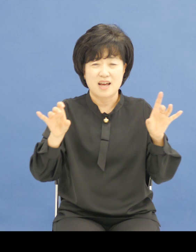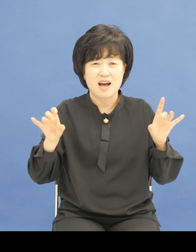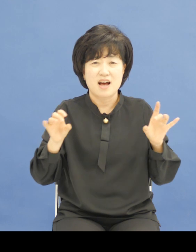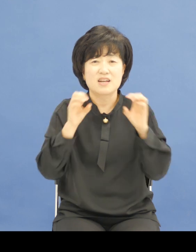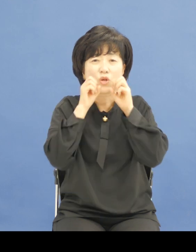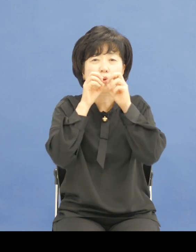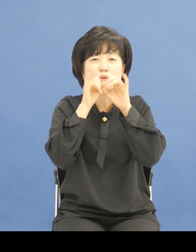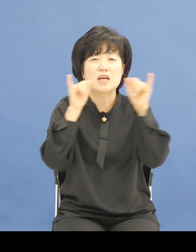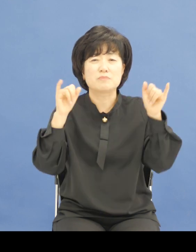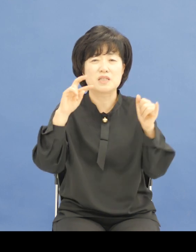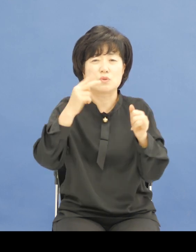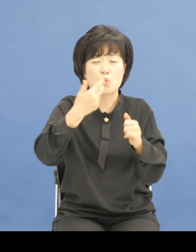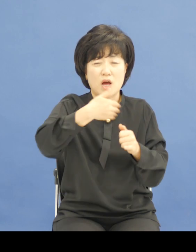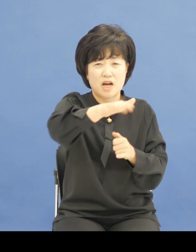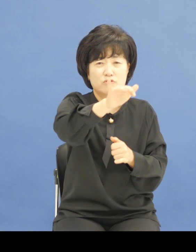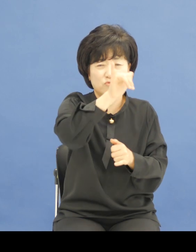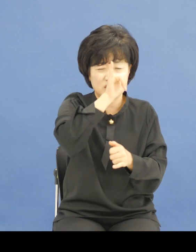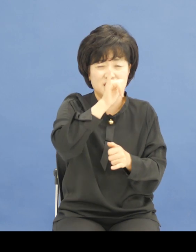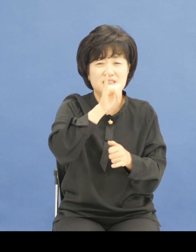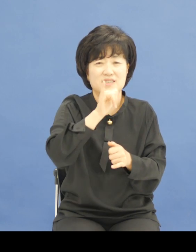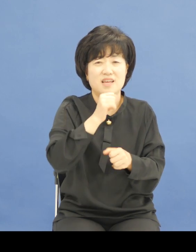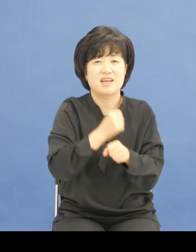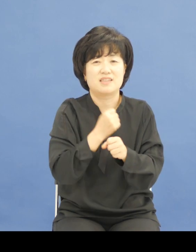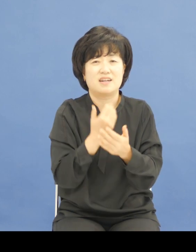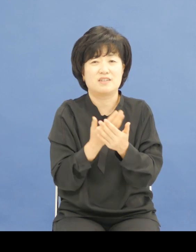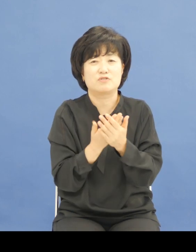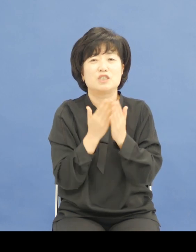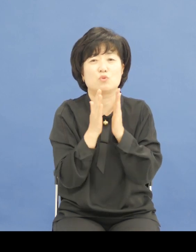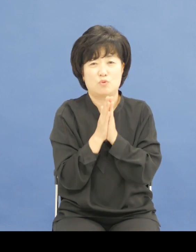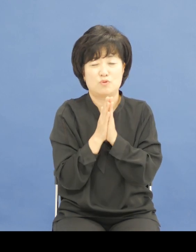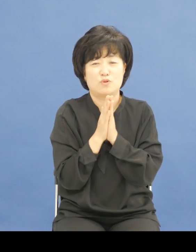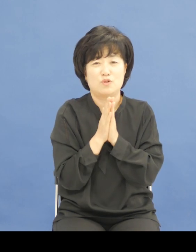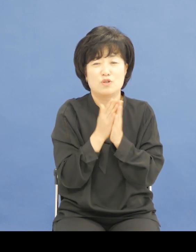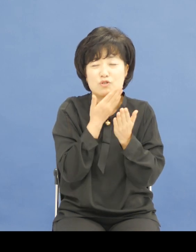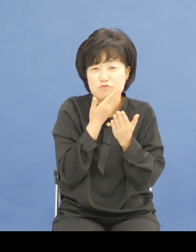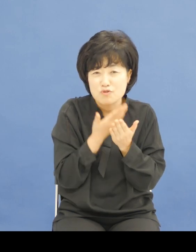있도록 이 상황 위해서 우리 다 같이 기도를 해야 될 것 같습니다. 오늘 선교사님 귀한